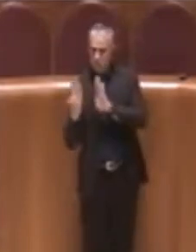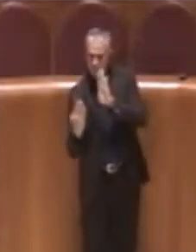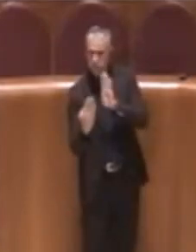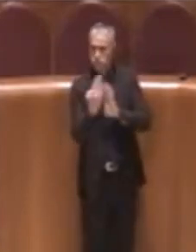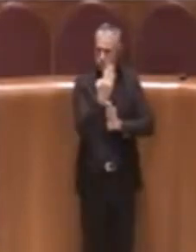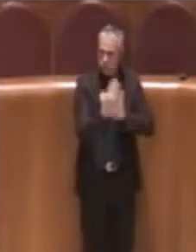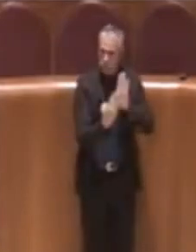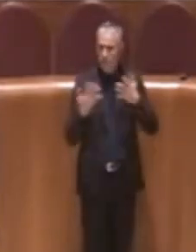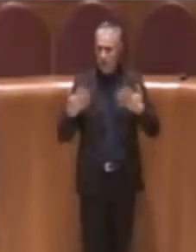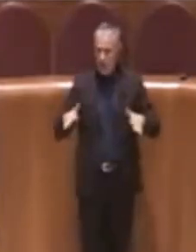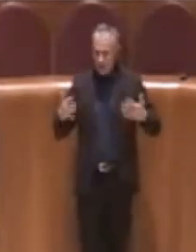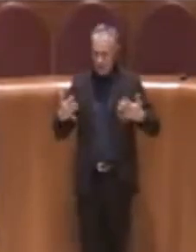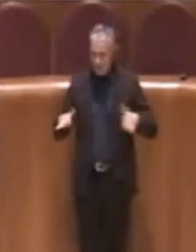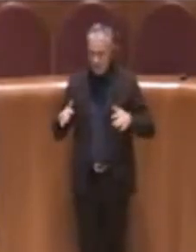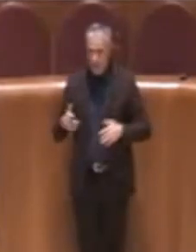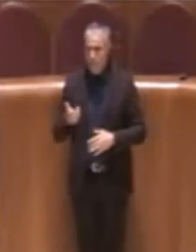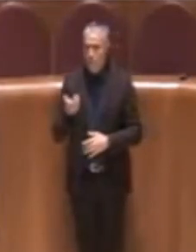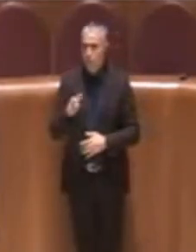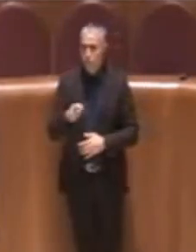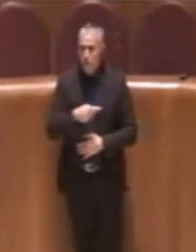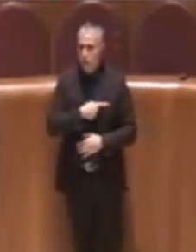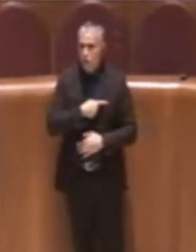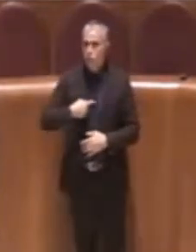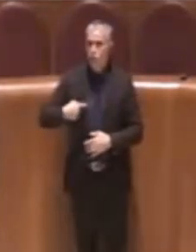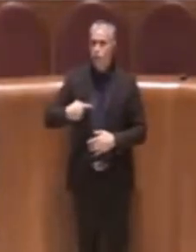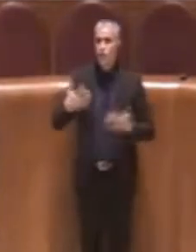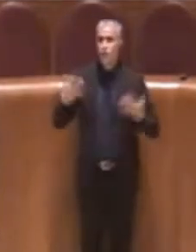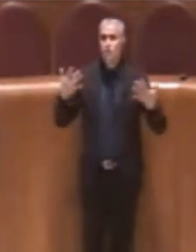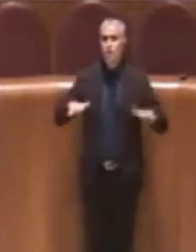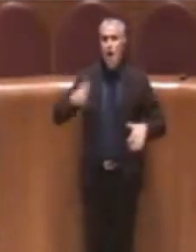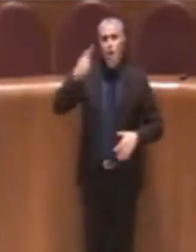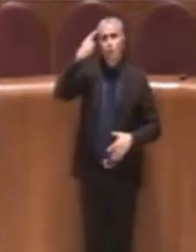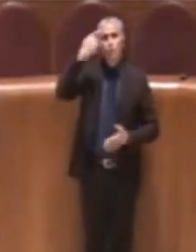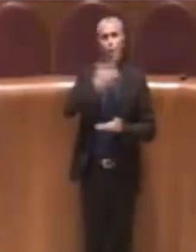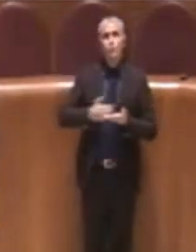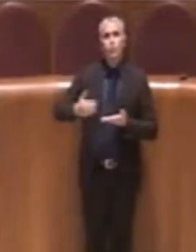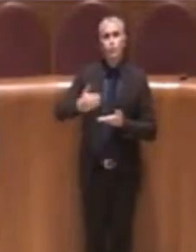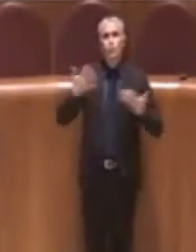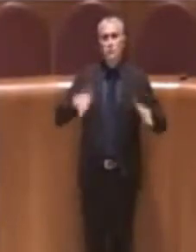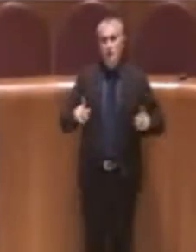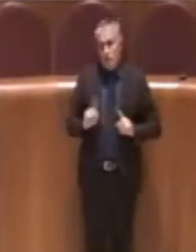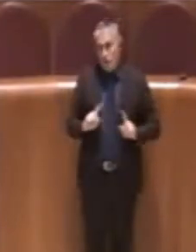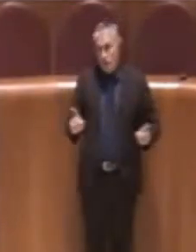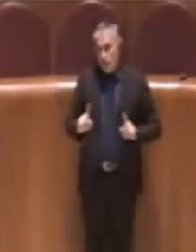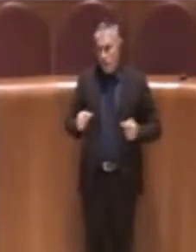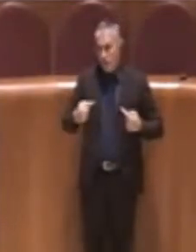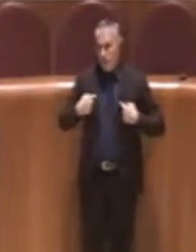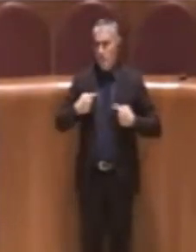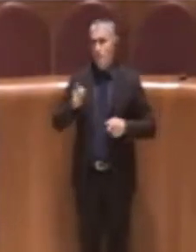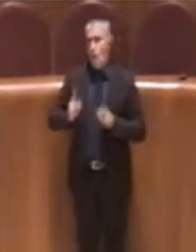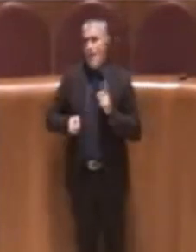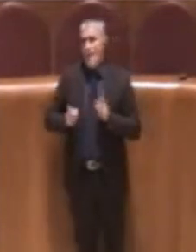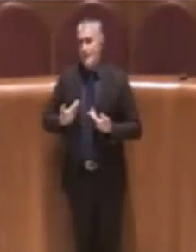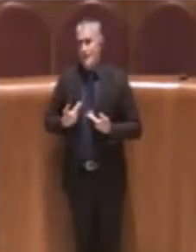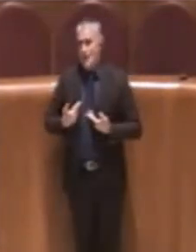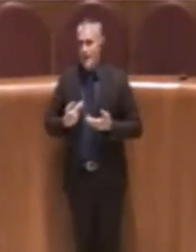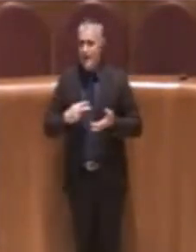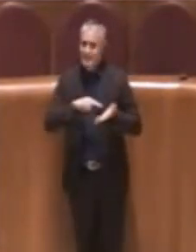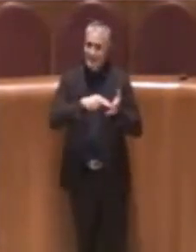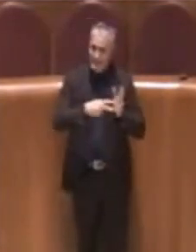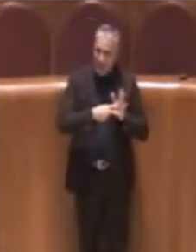noi non nasciamo imparati. Noi siamo politici, non siamo tecnici che conoscono tutte